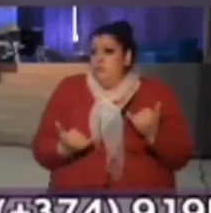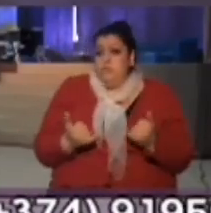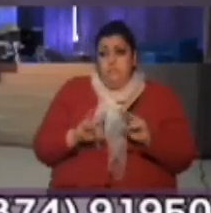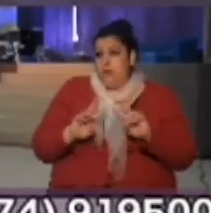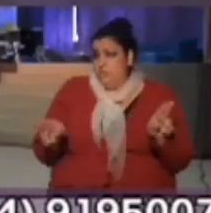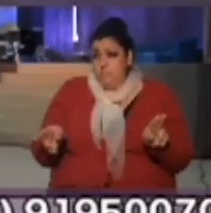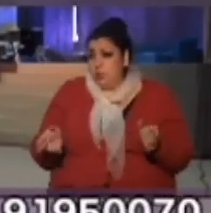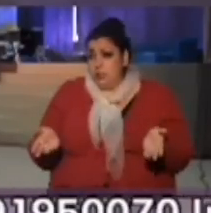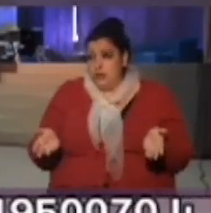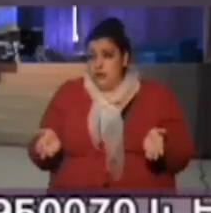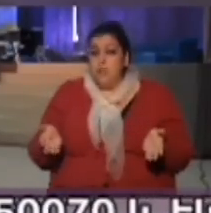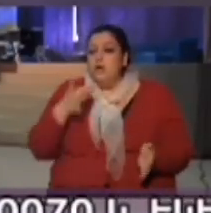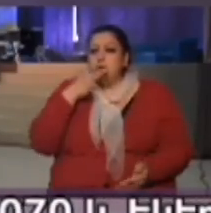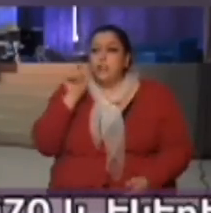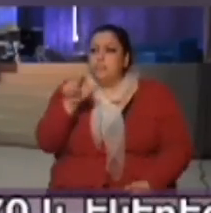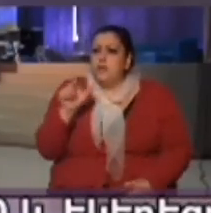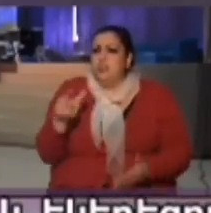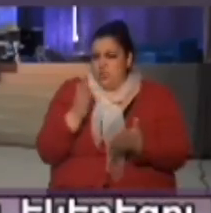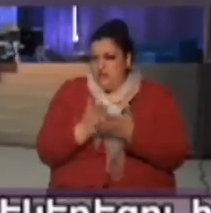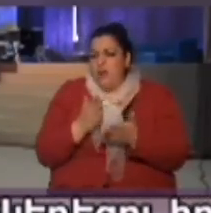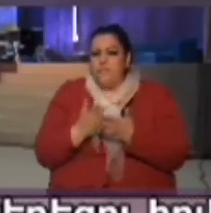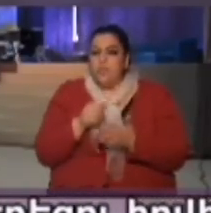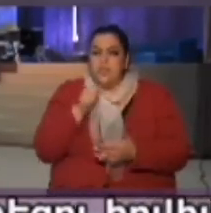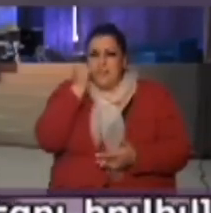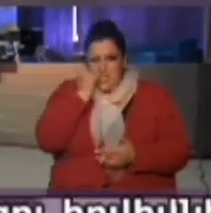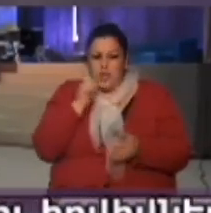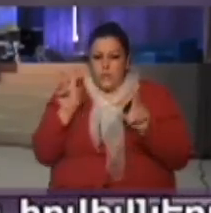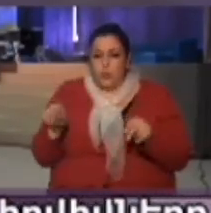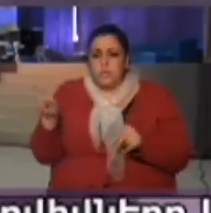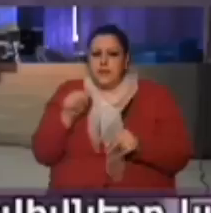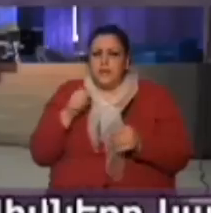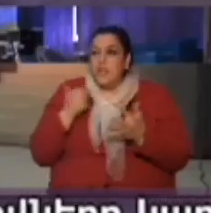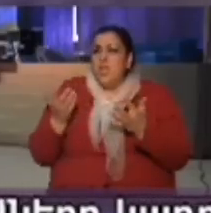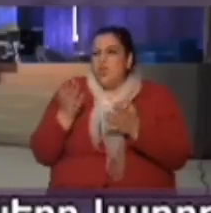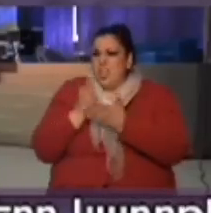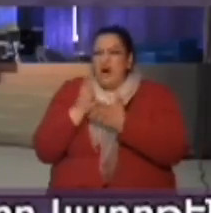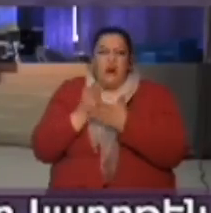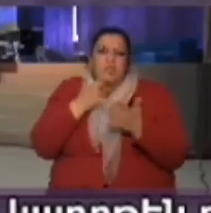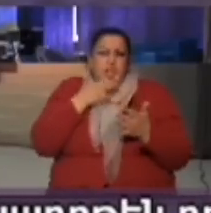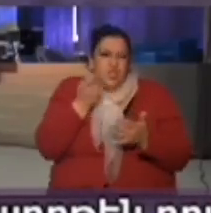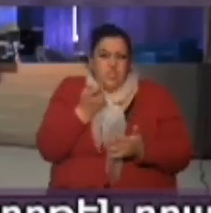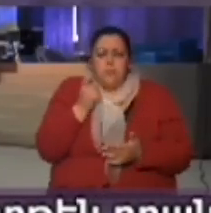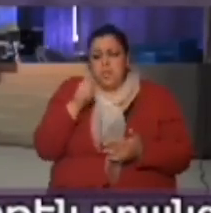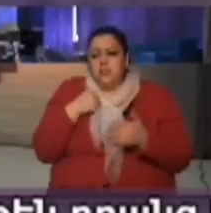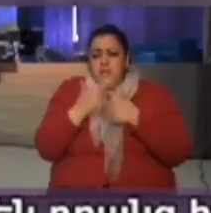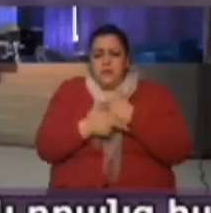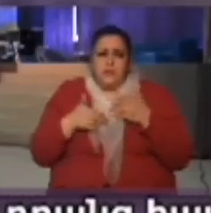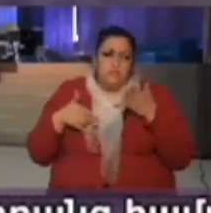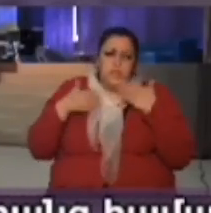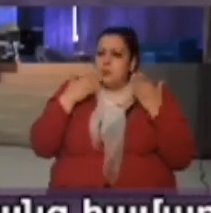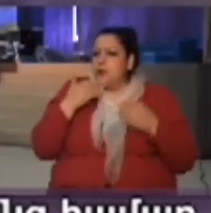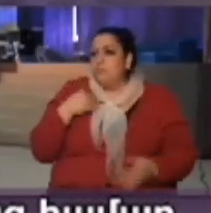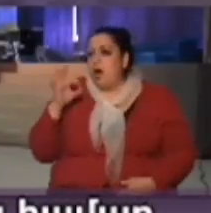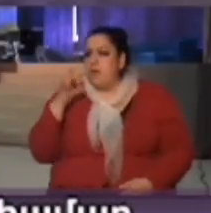համար այնքան էլ ընդունելի չի, բայց ես հասկանում, որ ես Սուրբ գրքից եմ խոսում, ու մի գրամ չեմ մտածում, թե դու ինչ ես